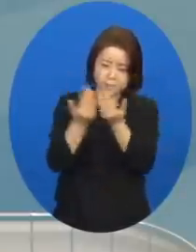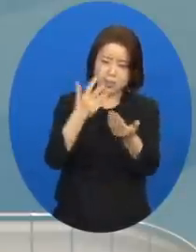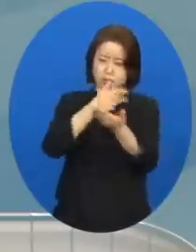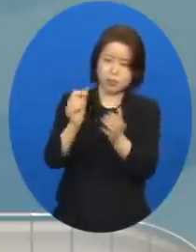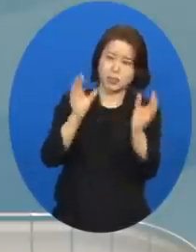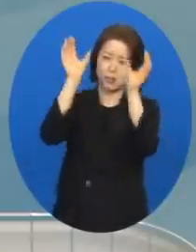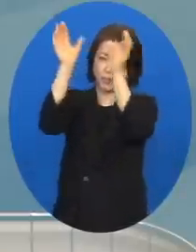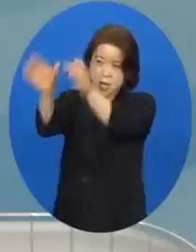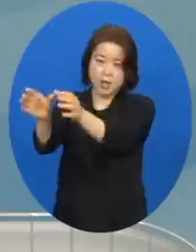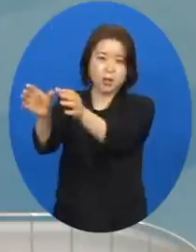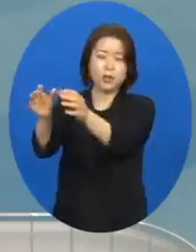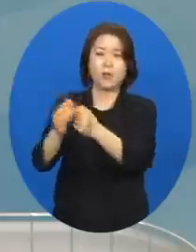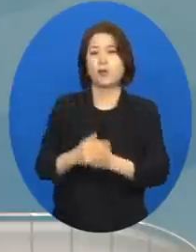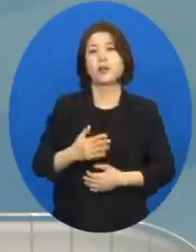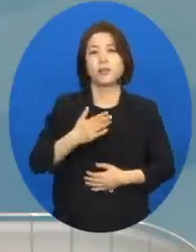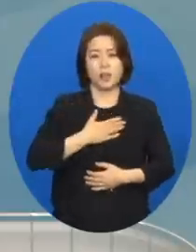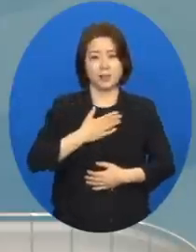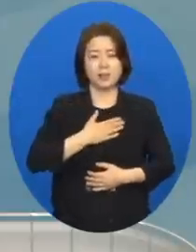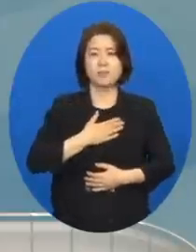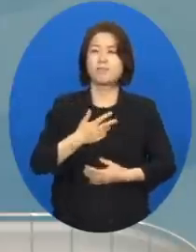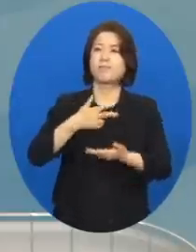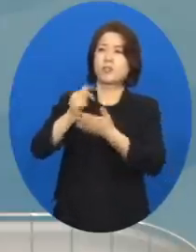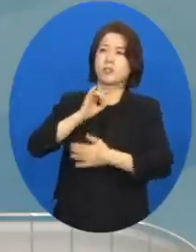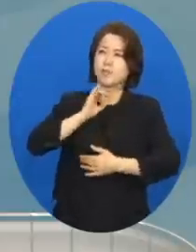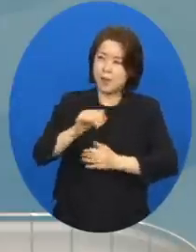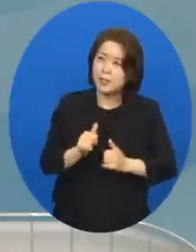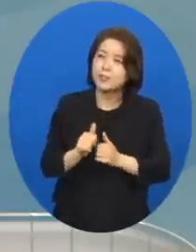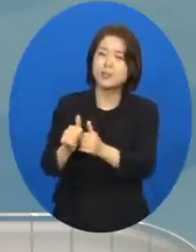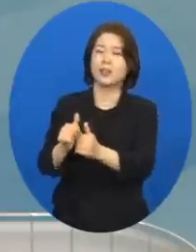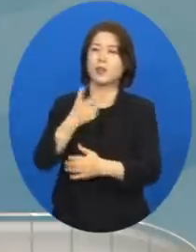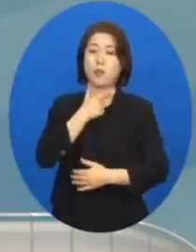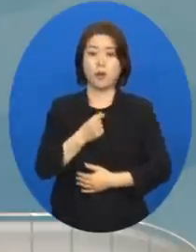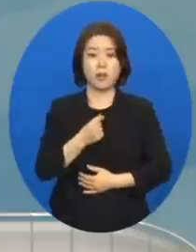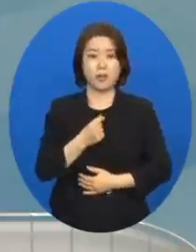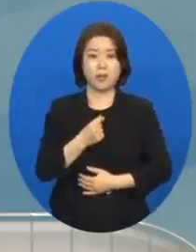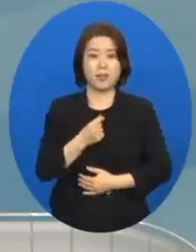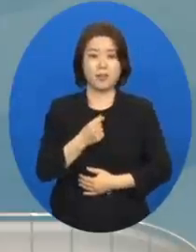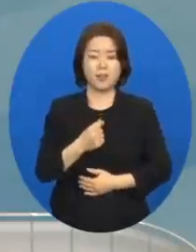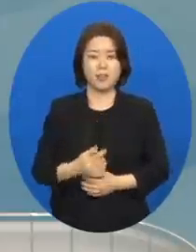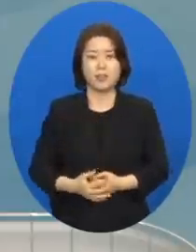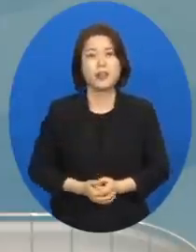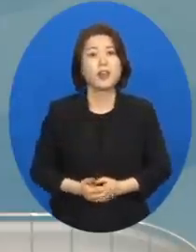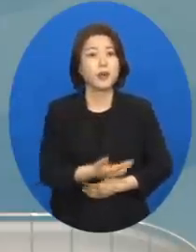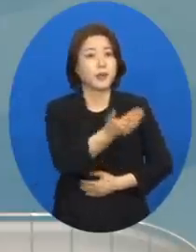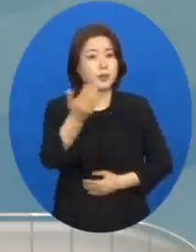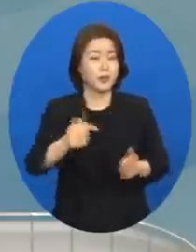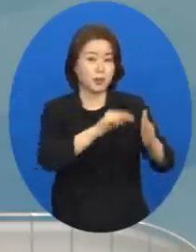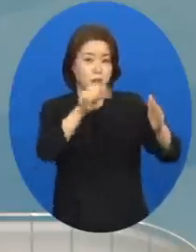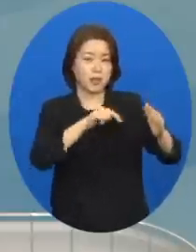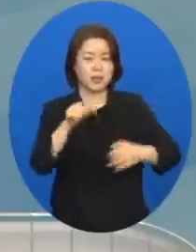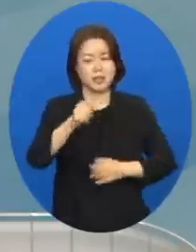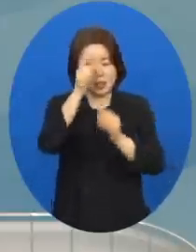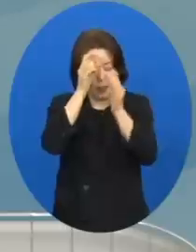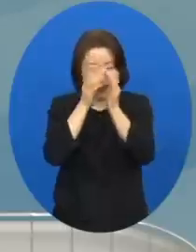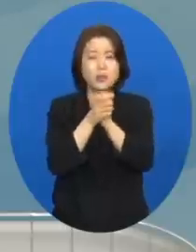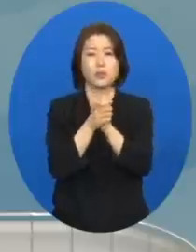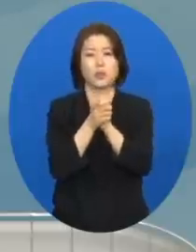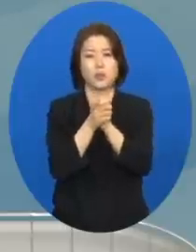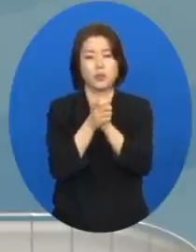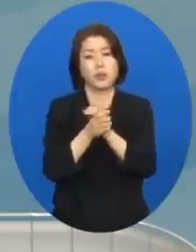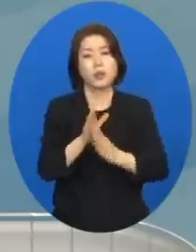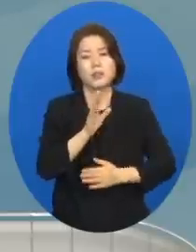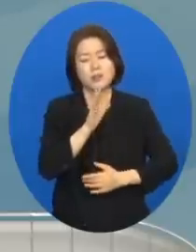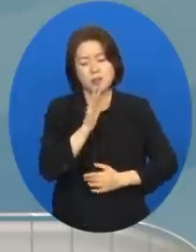맡겨버리고 저는 주님만 따라가기 원합니다. 여러분 안에 이 기도가